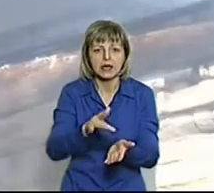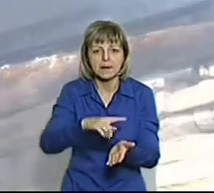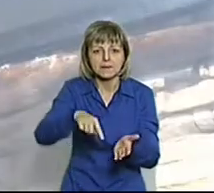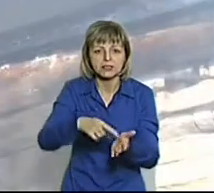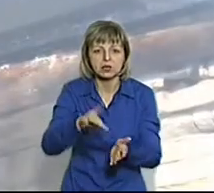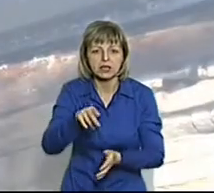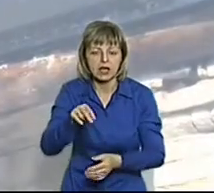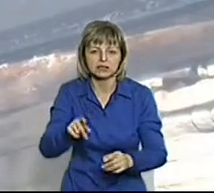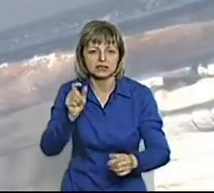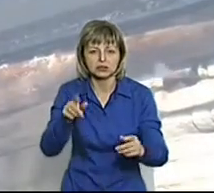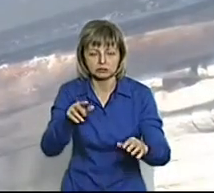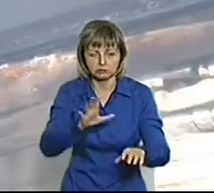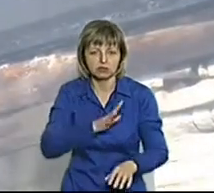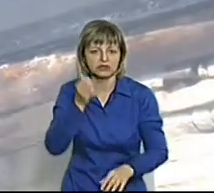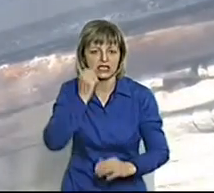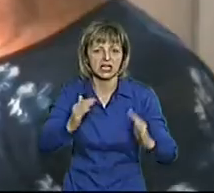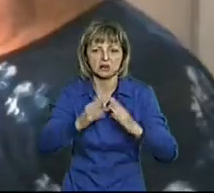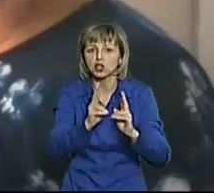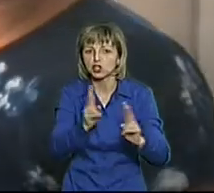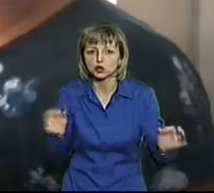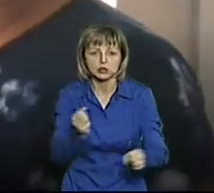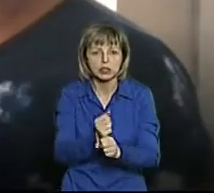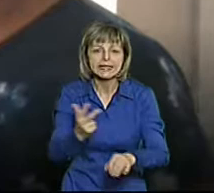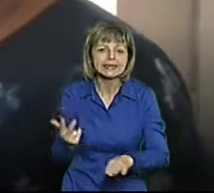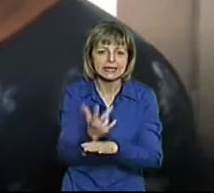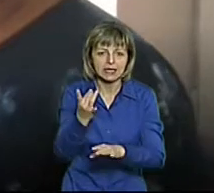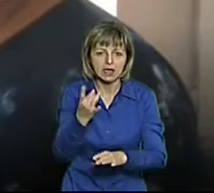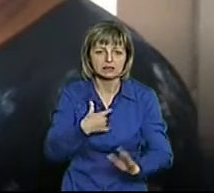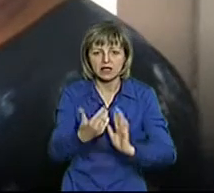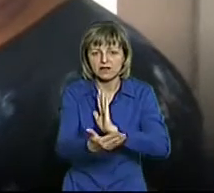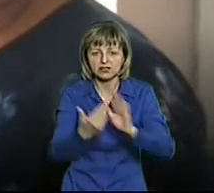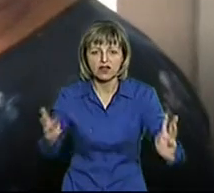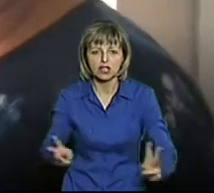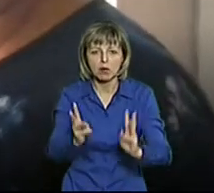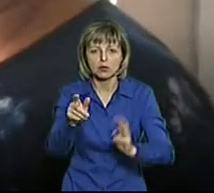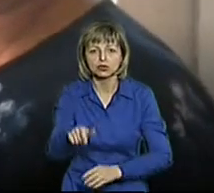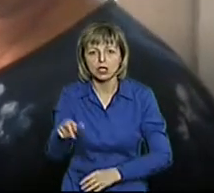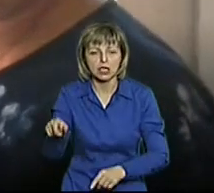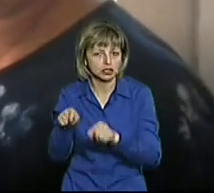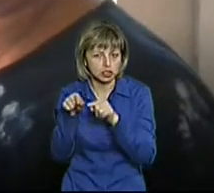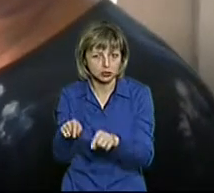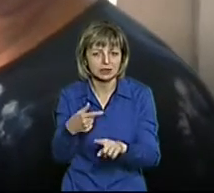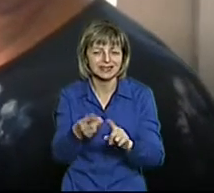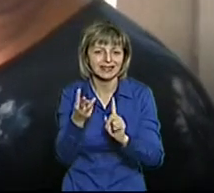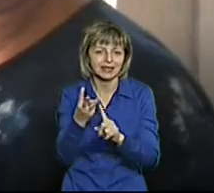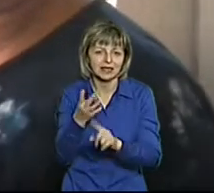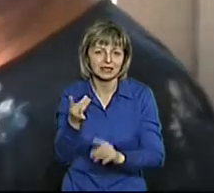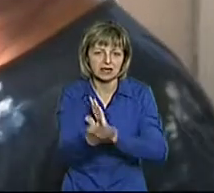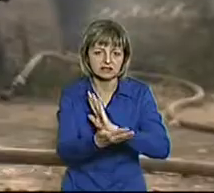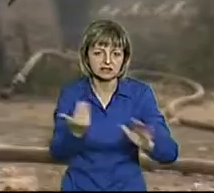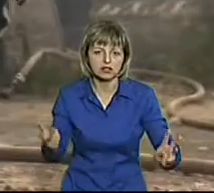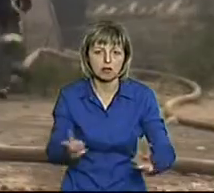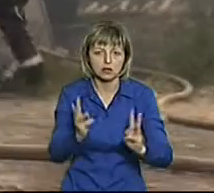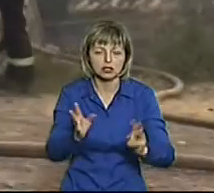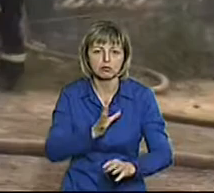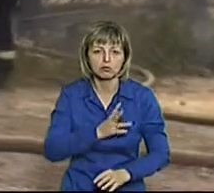стояла і ніхто нічого не робив. Уже три рази я визивала пожежних сюди. Цей раз, вже третій раз я везла сюди пожежний. Тут